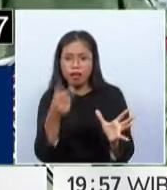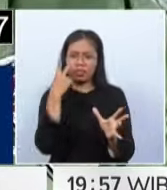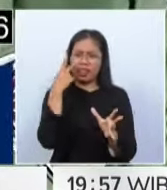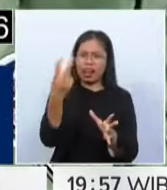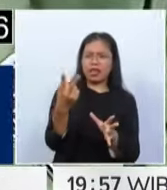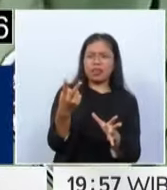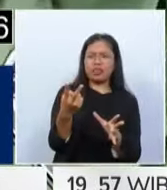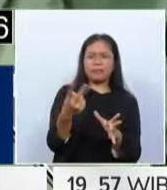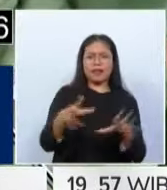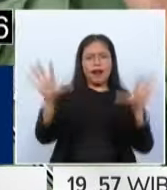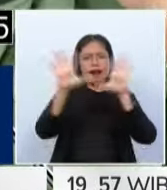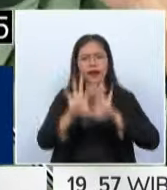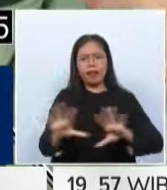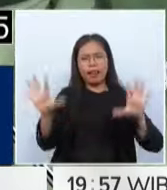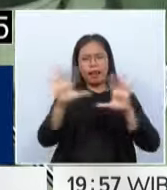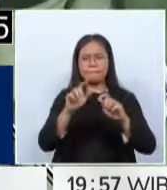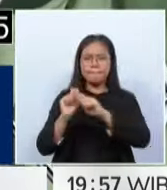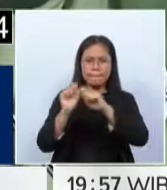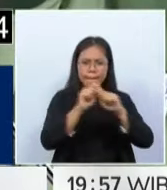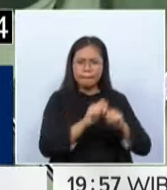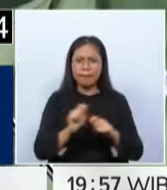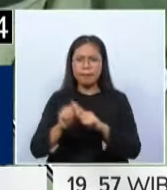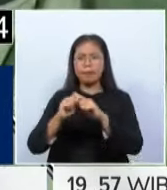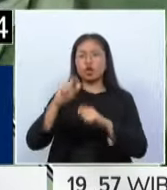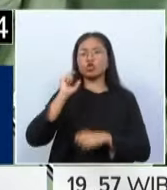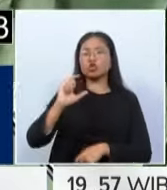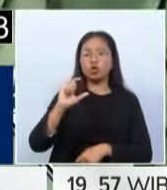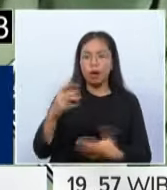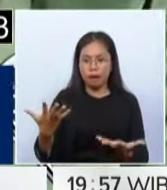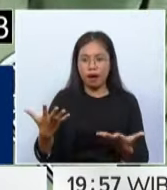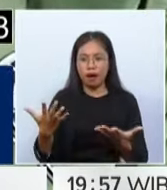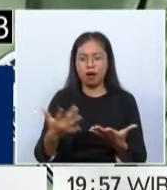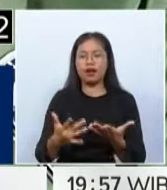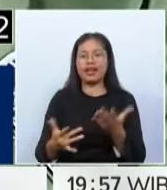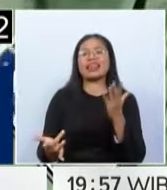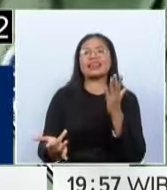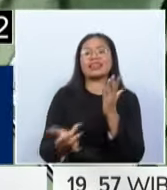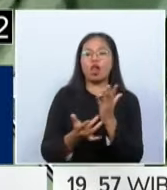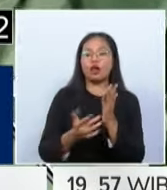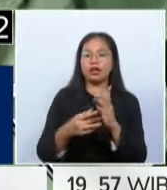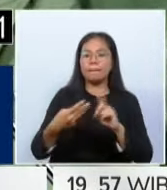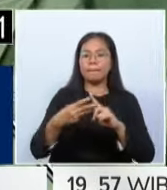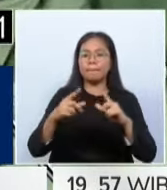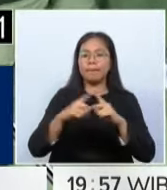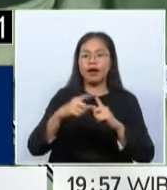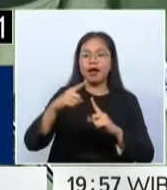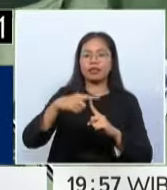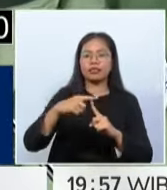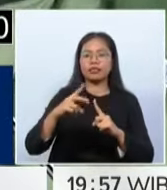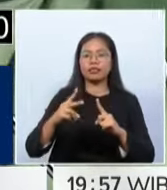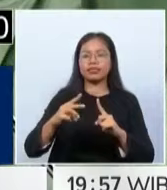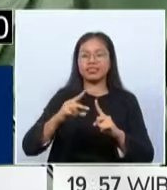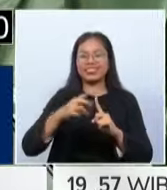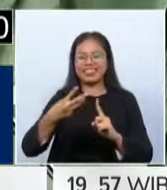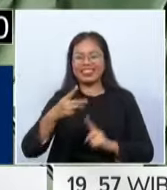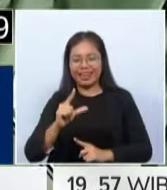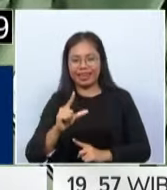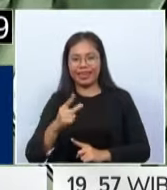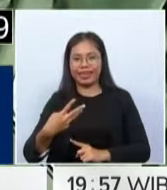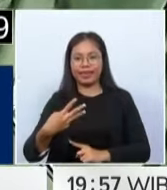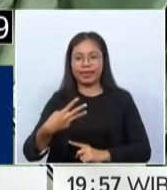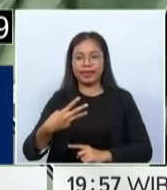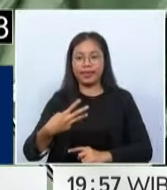sumber daya alam ambil satu saja teknologi baterai maka kalaulah kemudian kita akan bekerja sama dengan